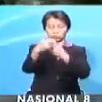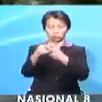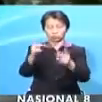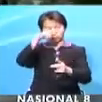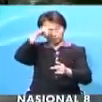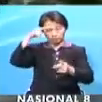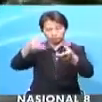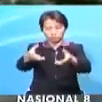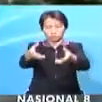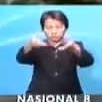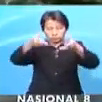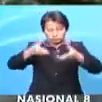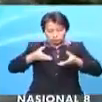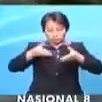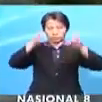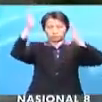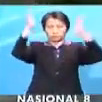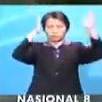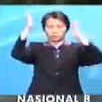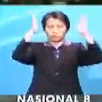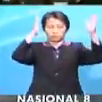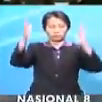kepada Malaysia